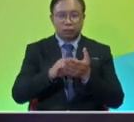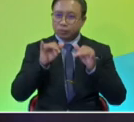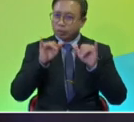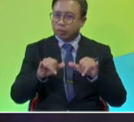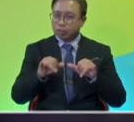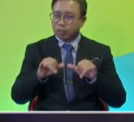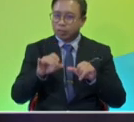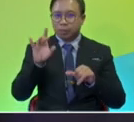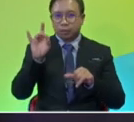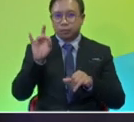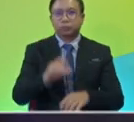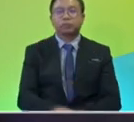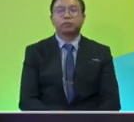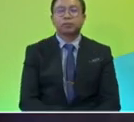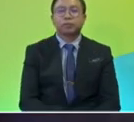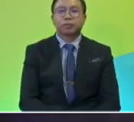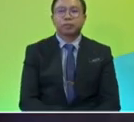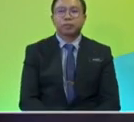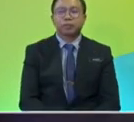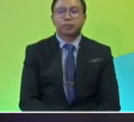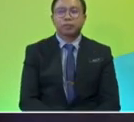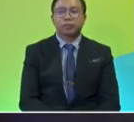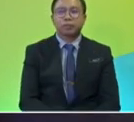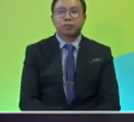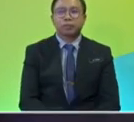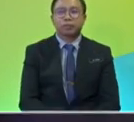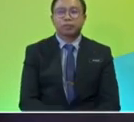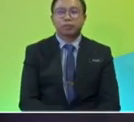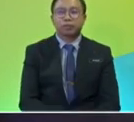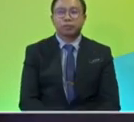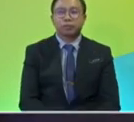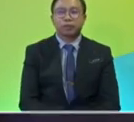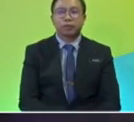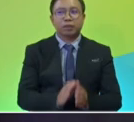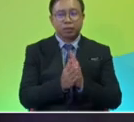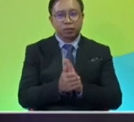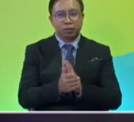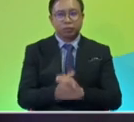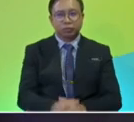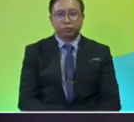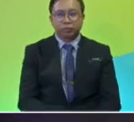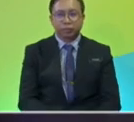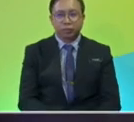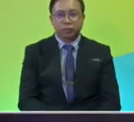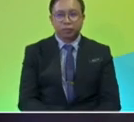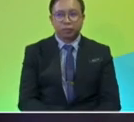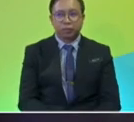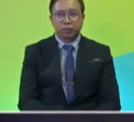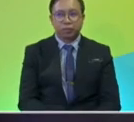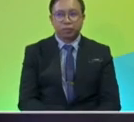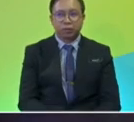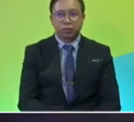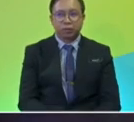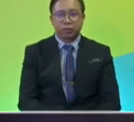tinggal lapan tujuh tujuh lah tunjuk tinggal lapan okey jadi one two dah sedia okey